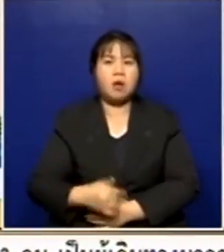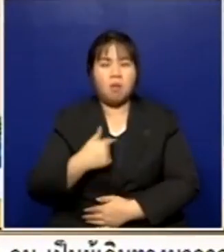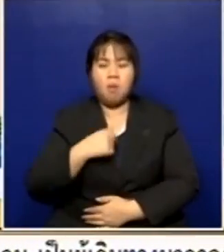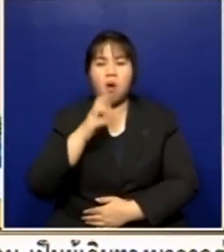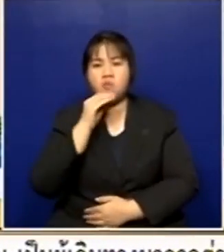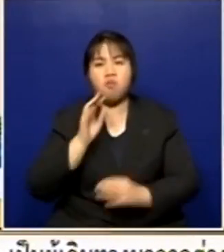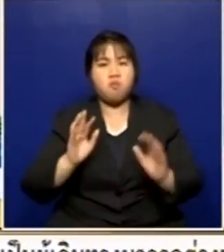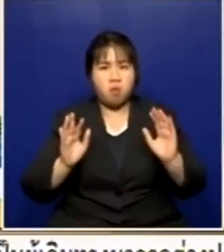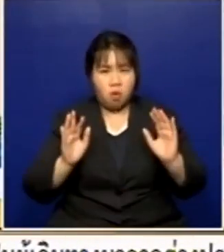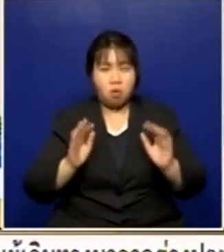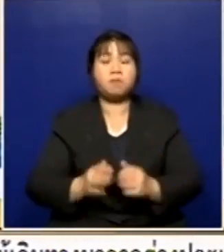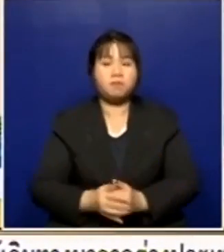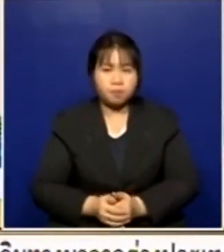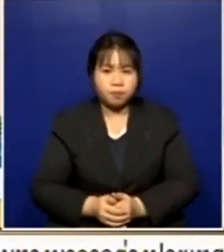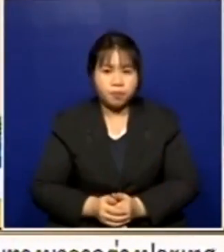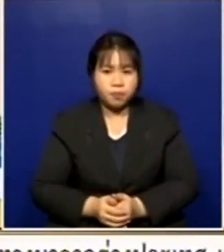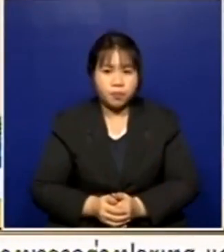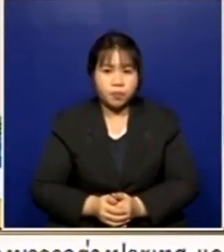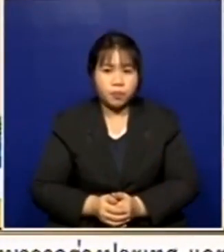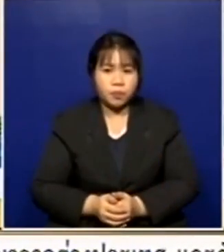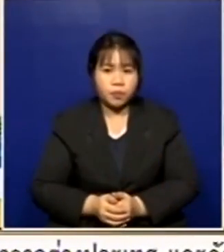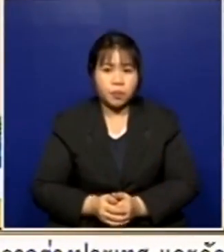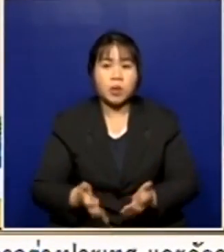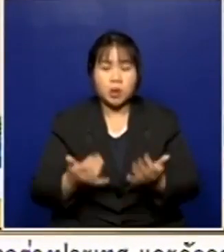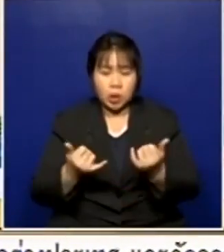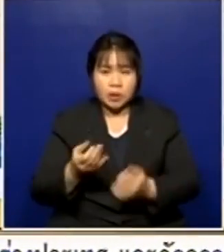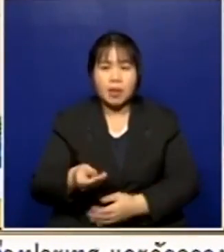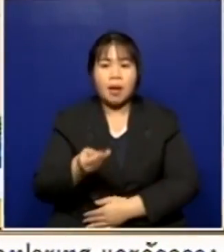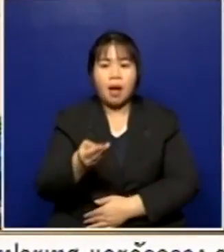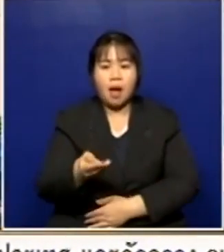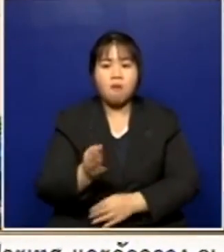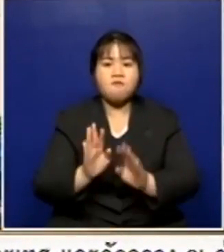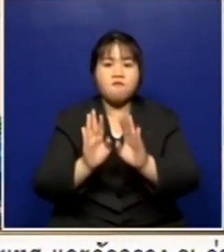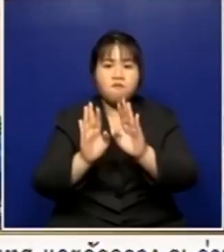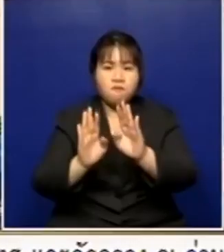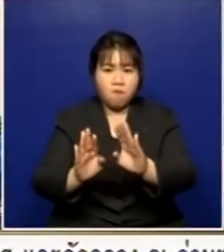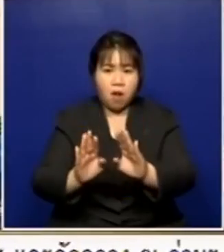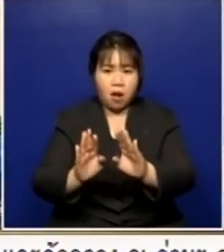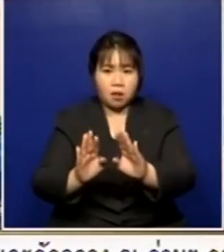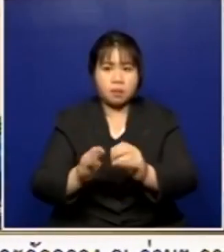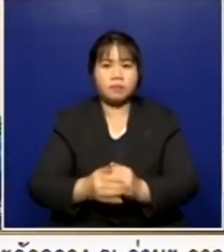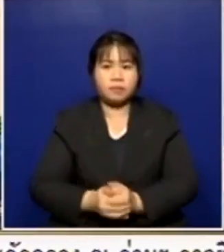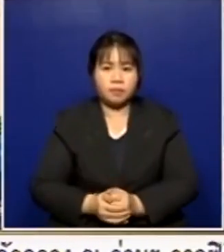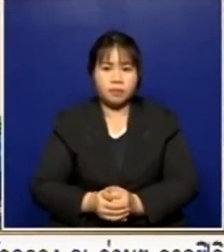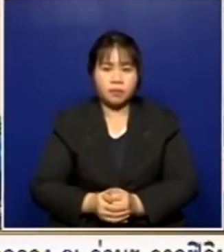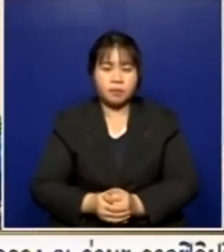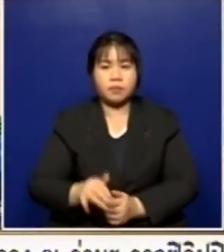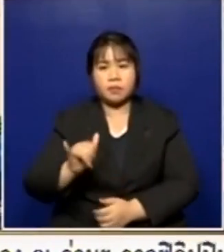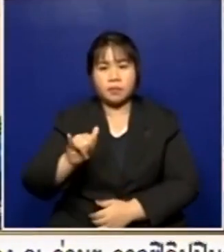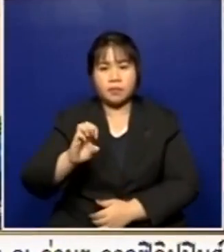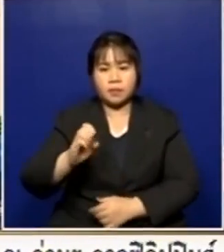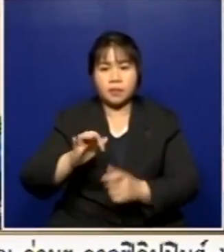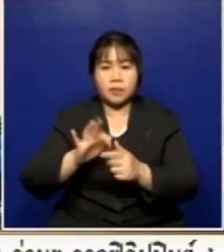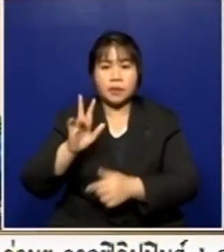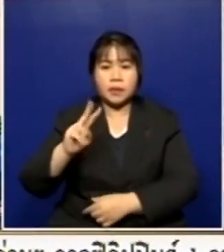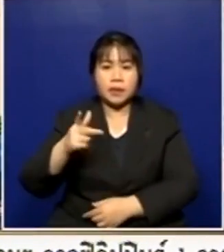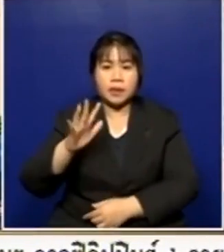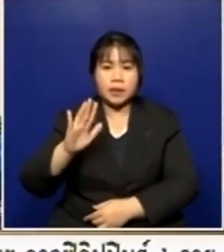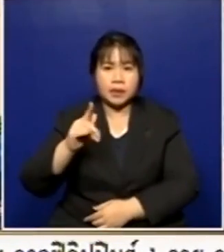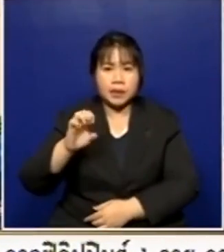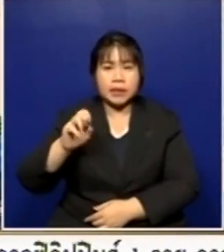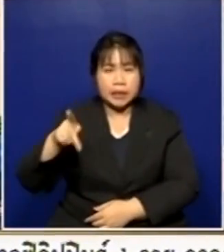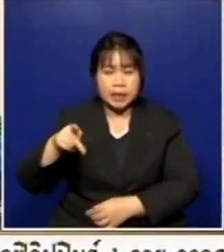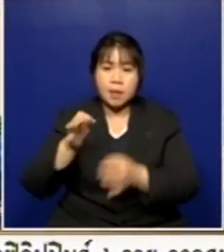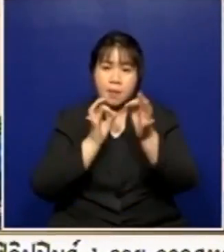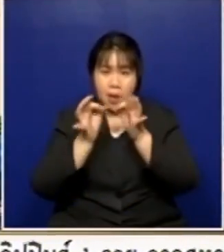นี้ที่นี้จะขอยกให้คุณเฮงๆและขี้แจง